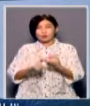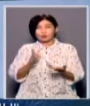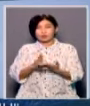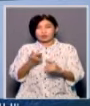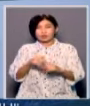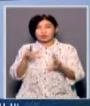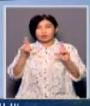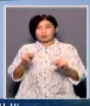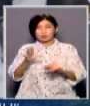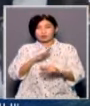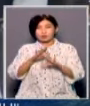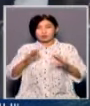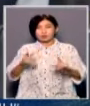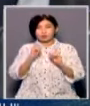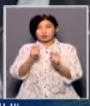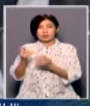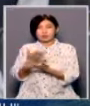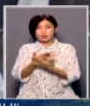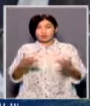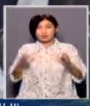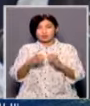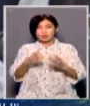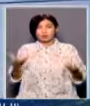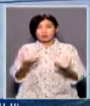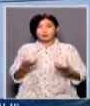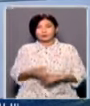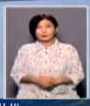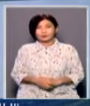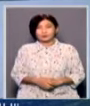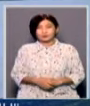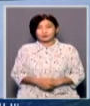и пообещали передать детям подарки в рамках акции «Забота».